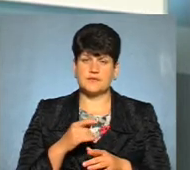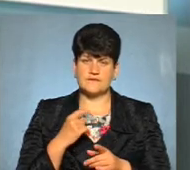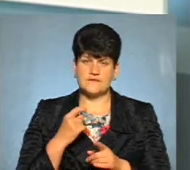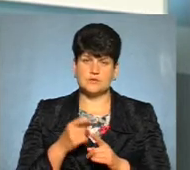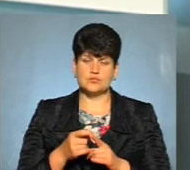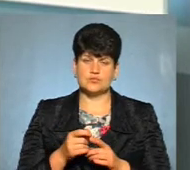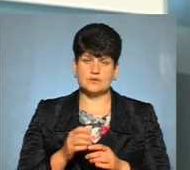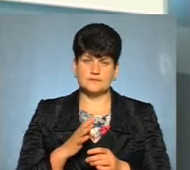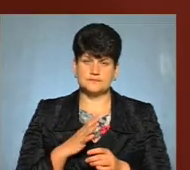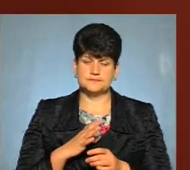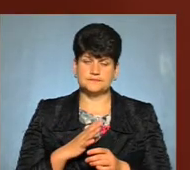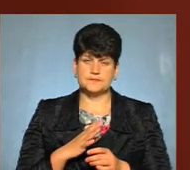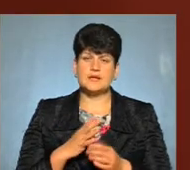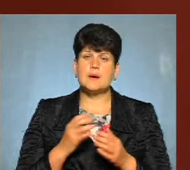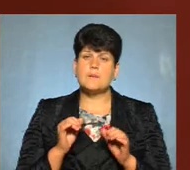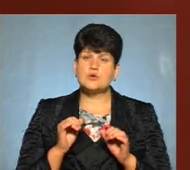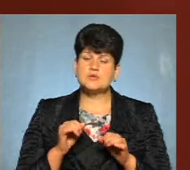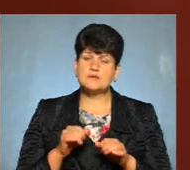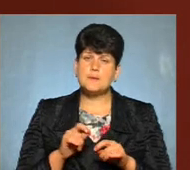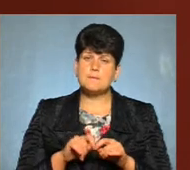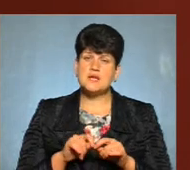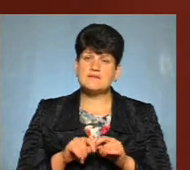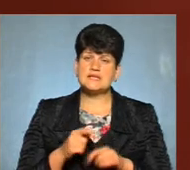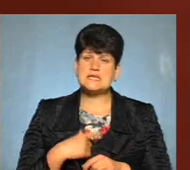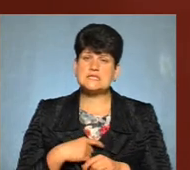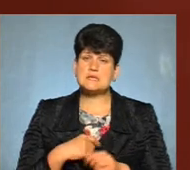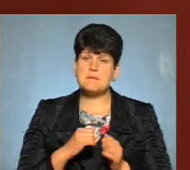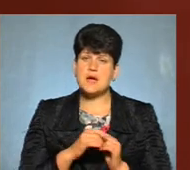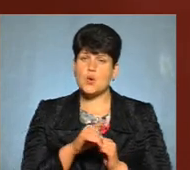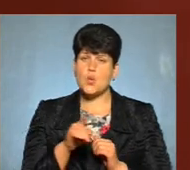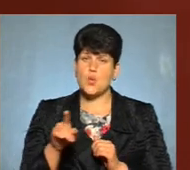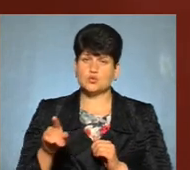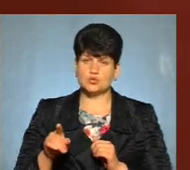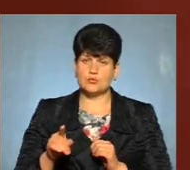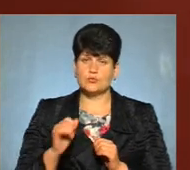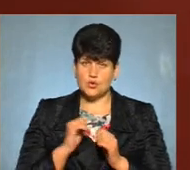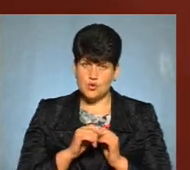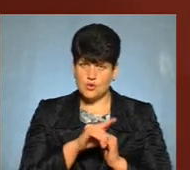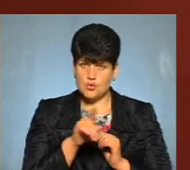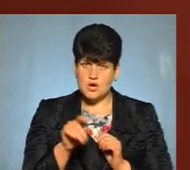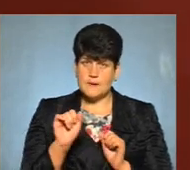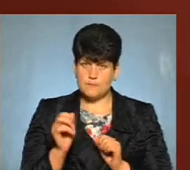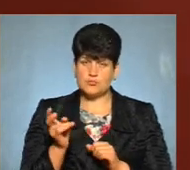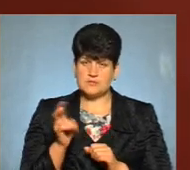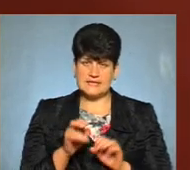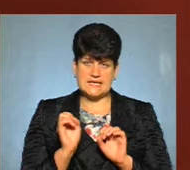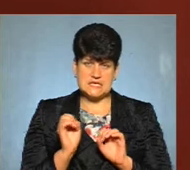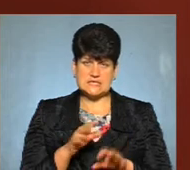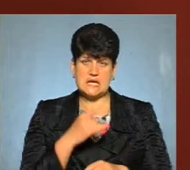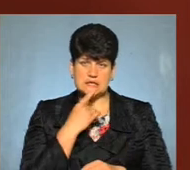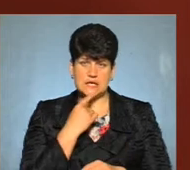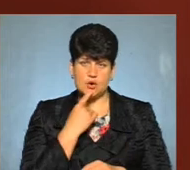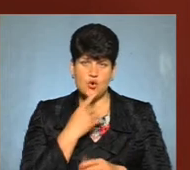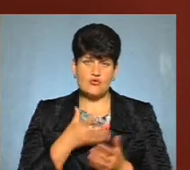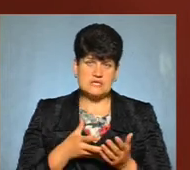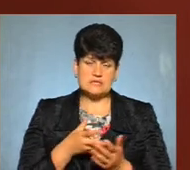відповідь. Стосовно можливості перевірити себе кожному, тобто кожен може прийти і здати кров,